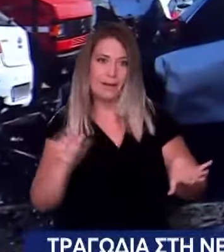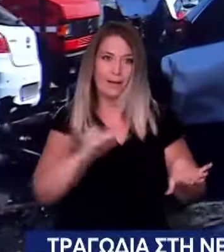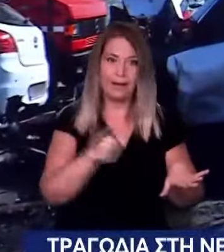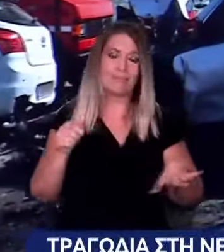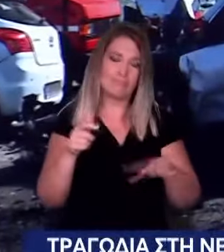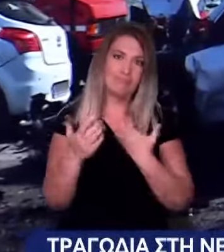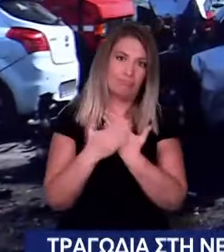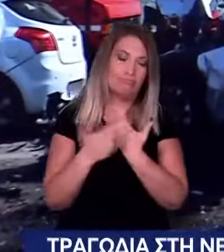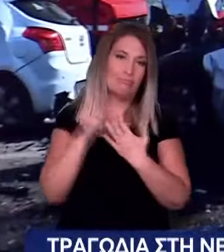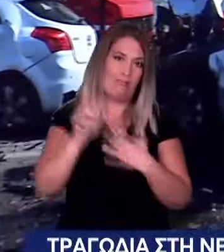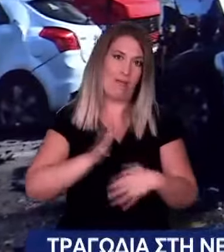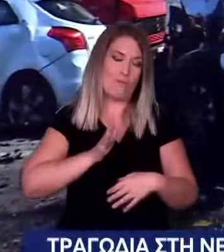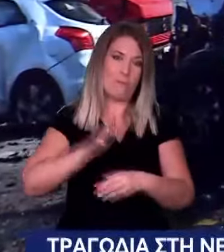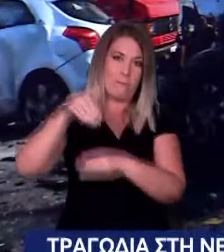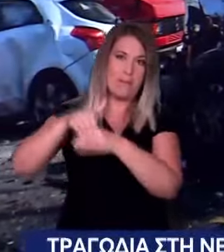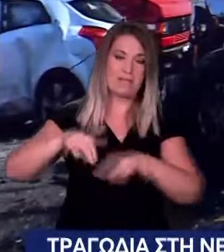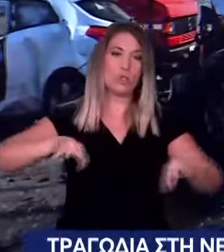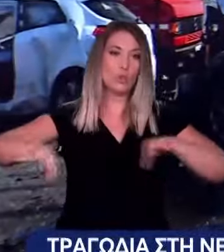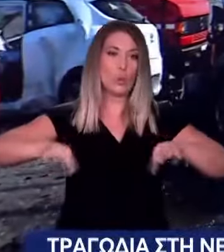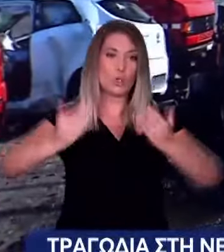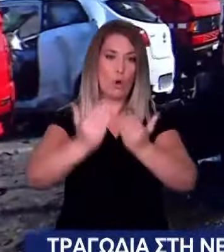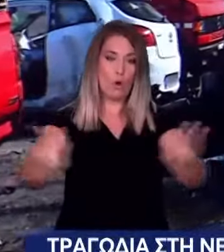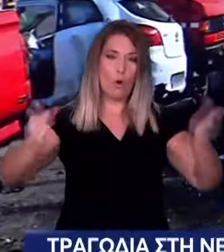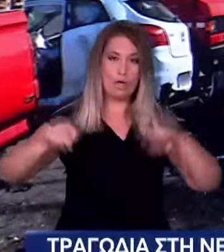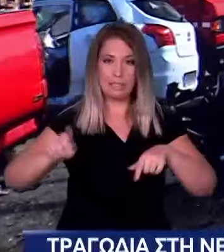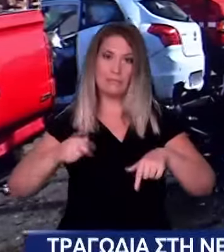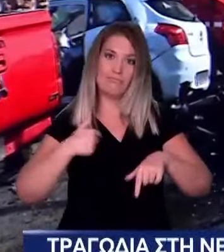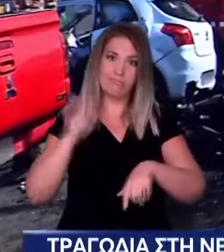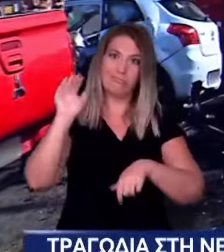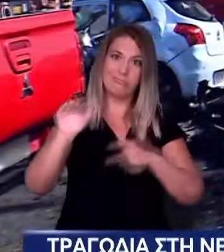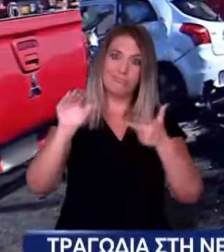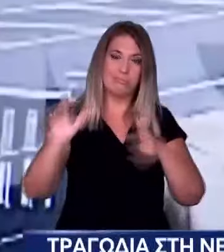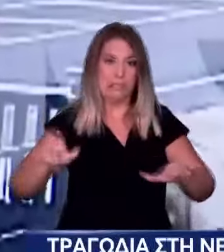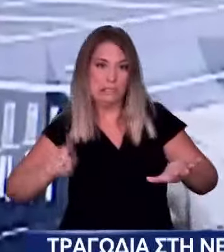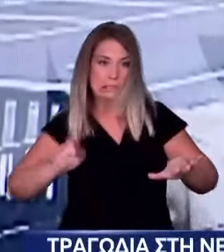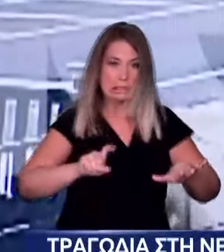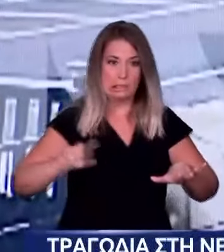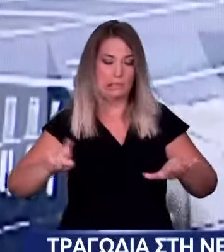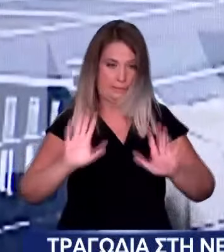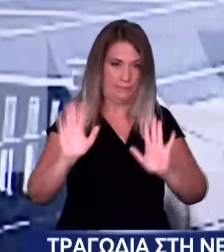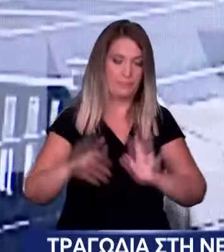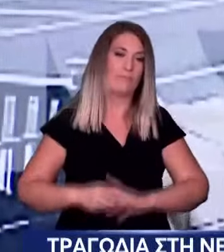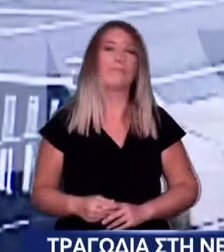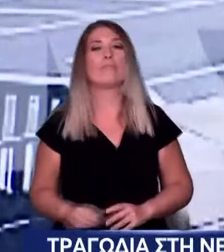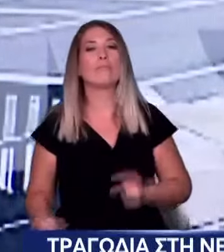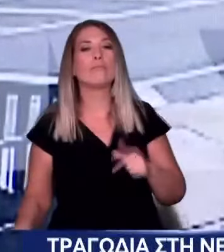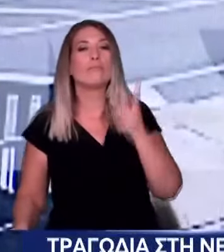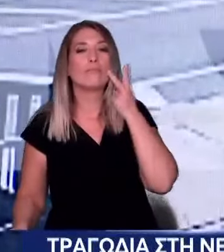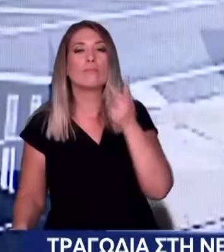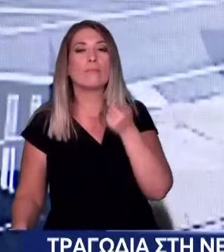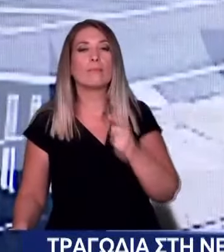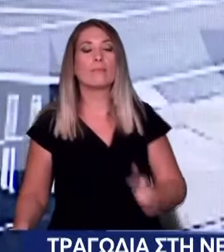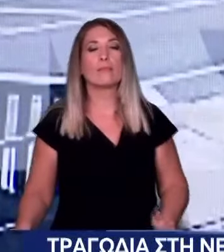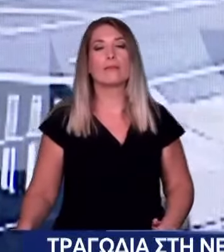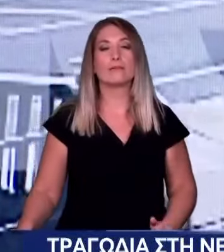εκπομπή. Με τις μεγάλες απαιτήσεις. Λοιπόν, παρατηρήστε τώρα, το αυτοκίνητο